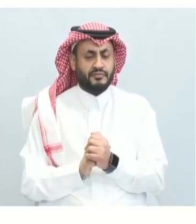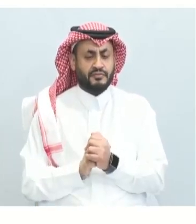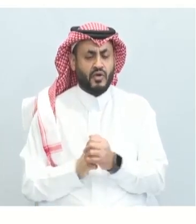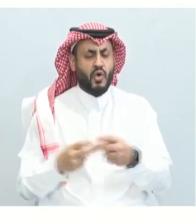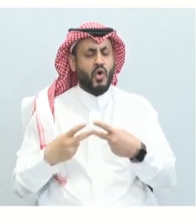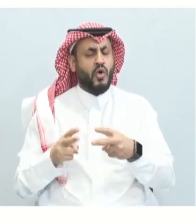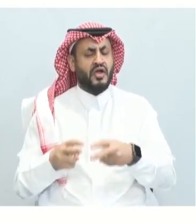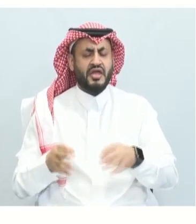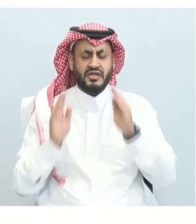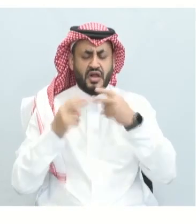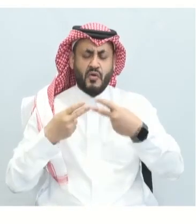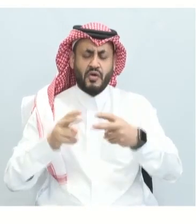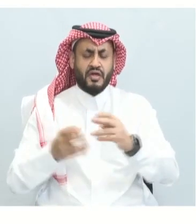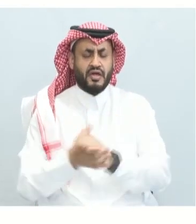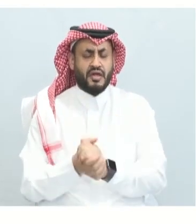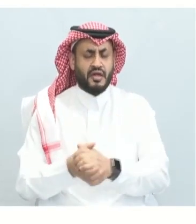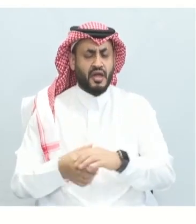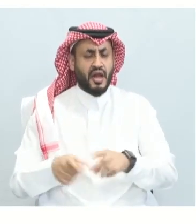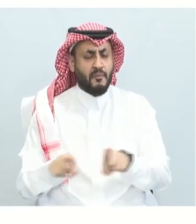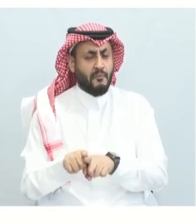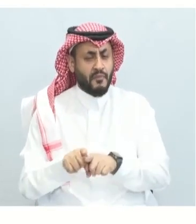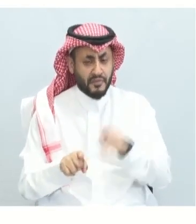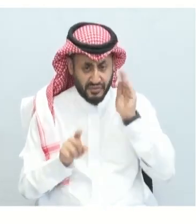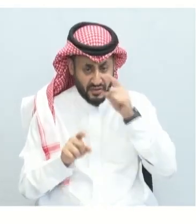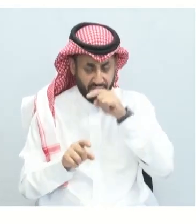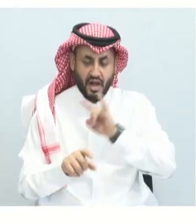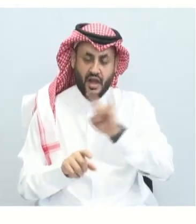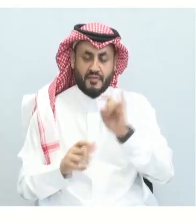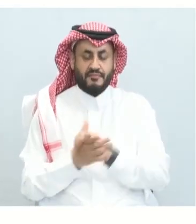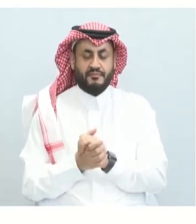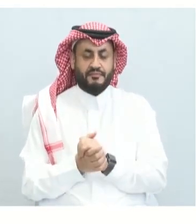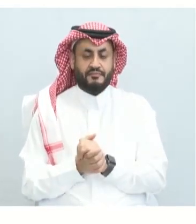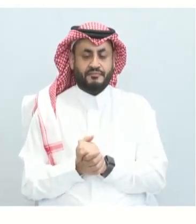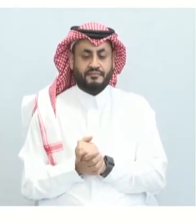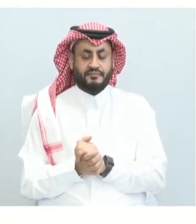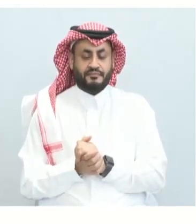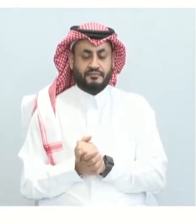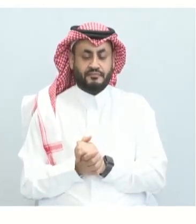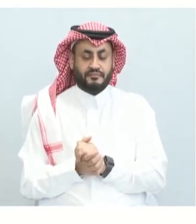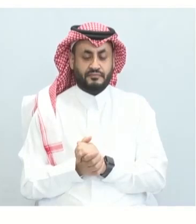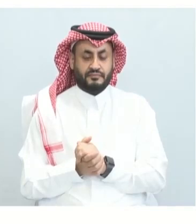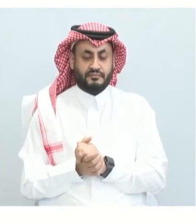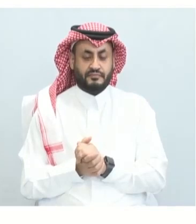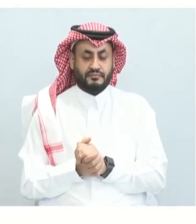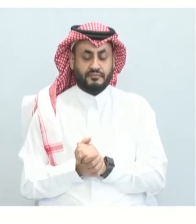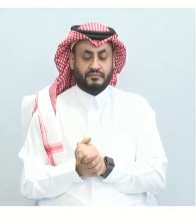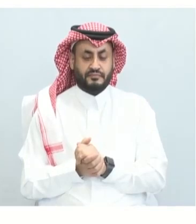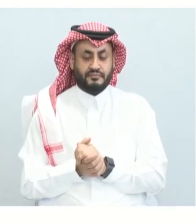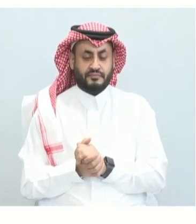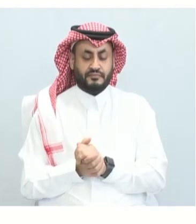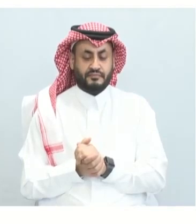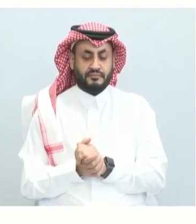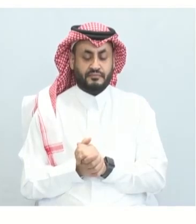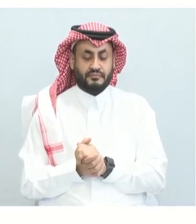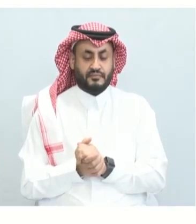ويكثر من الصلوات فانه له ذلك عدا اوقات النهي عدا اوقات النهي ثم انه بعد